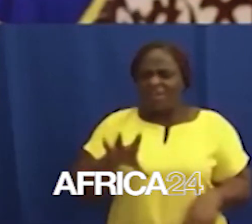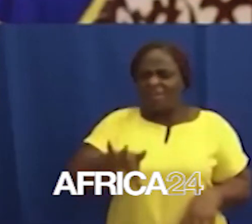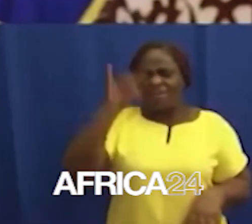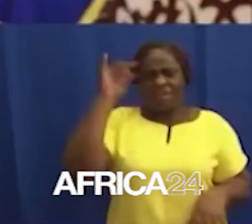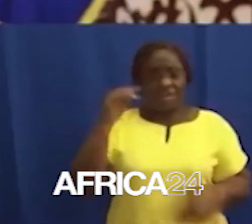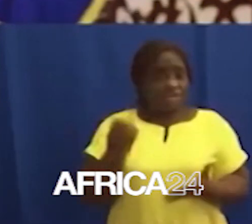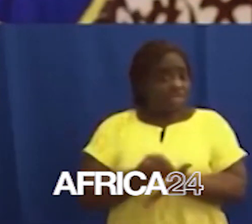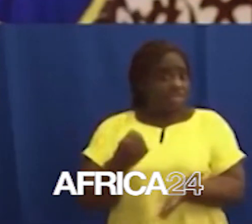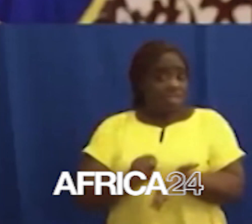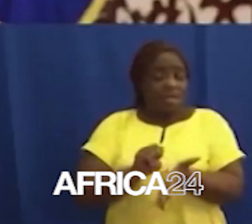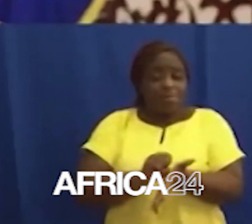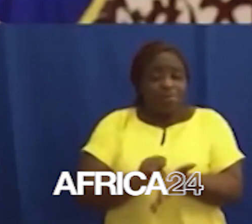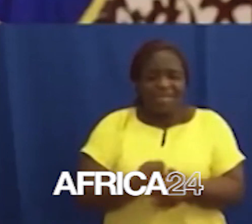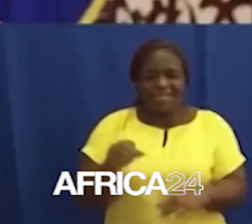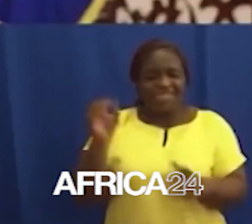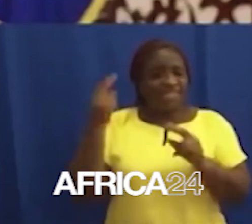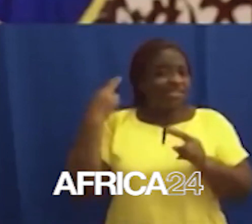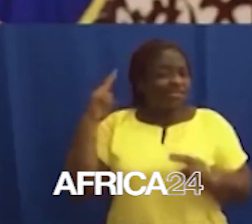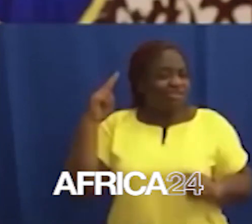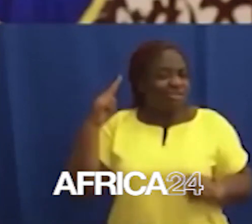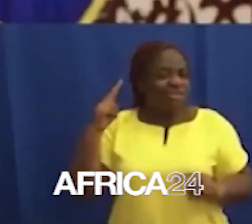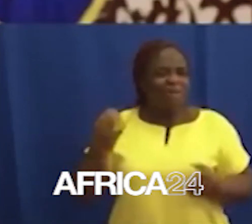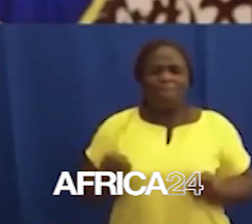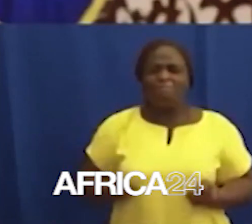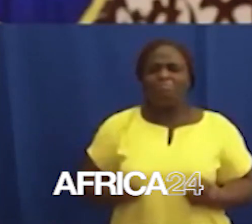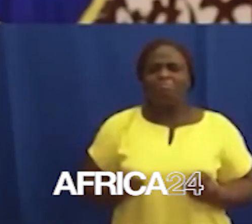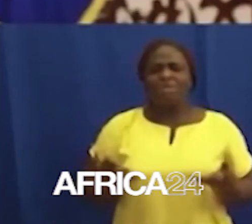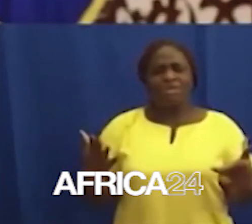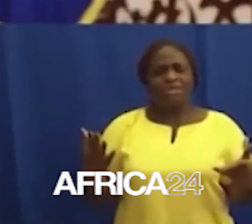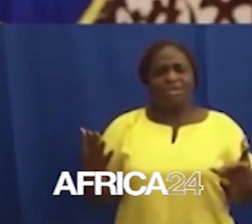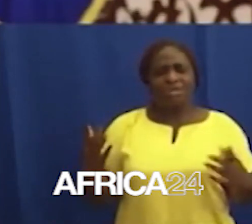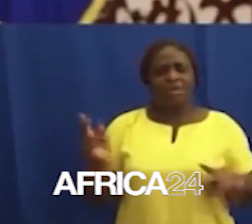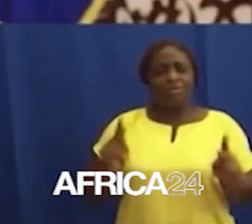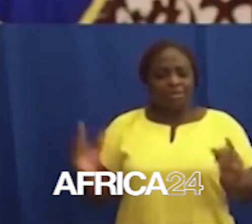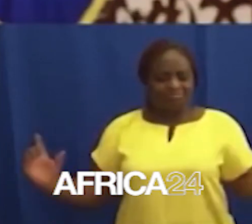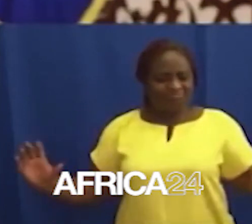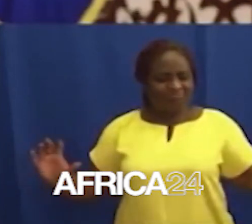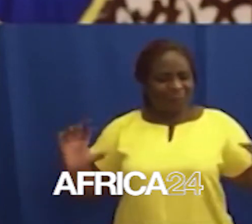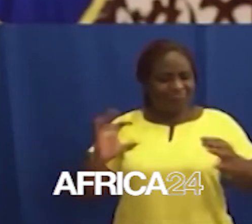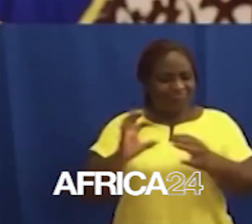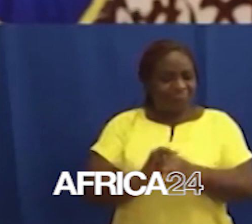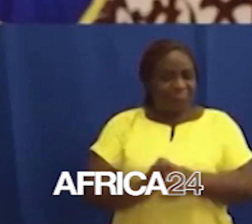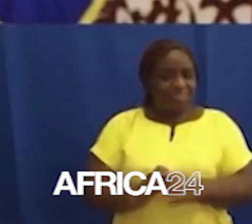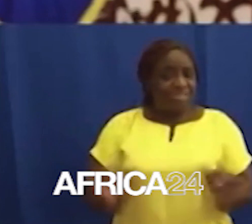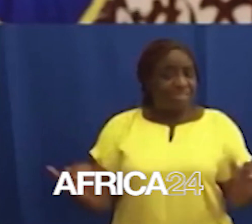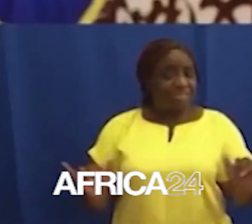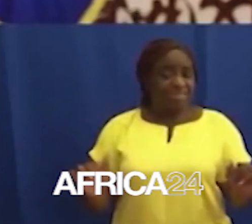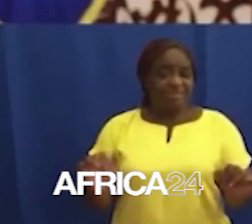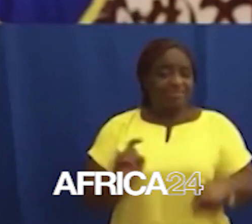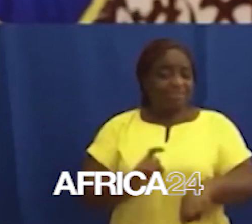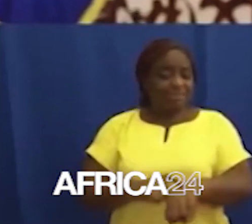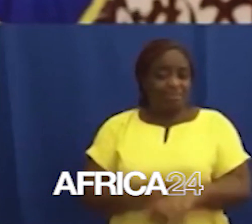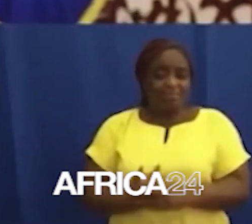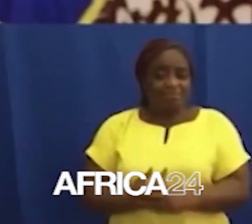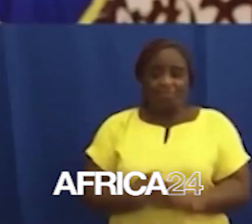Nous sommes en crise. Je n'exagère pas quand je le dis. Je ne connais pas d'exemple dans l'histoire où autant de forces malveillantes se sont réunies en même temps. Mais